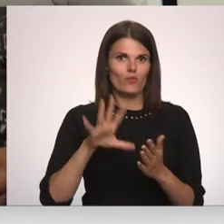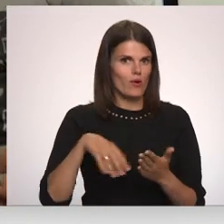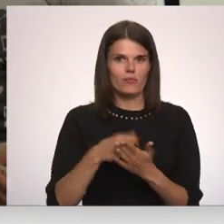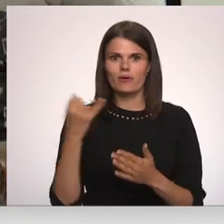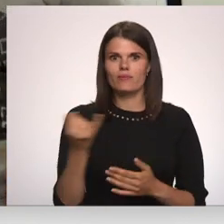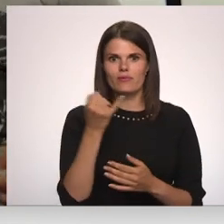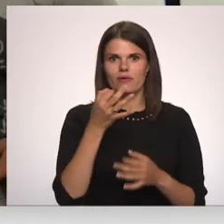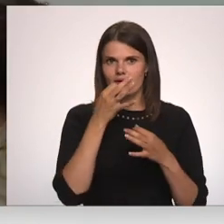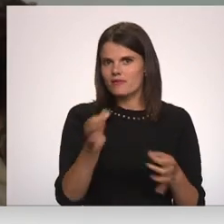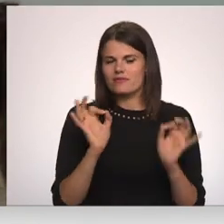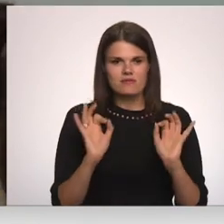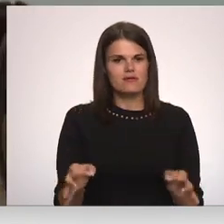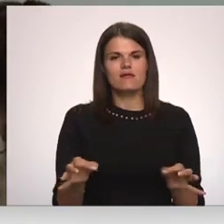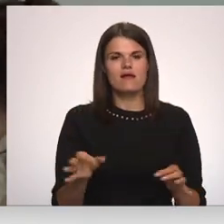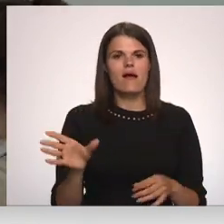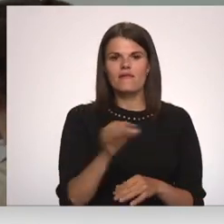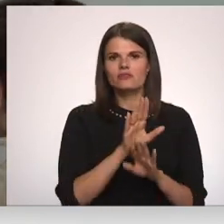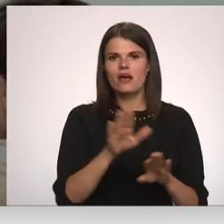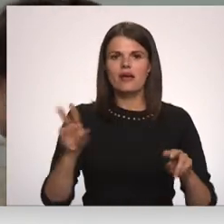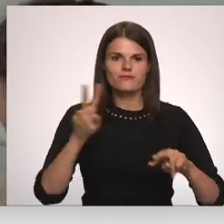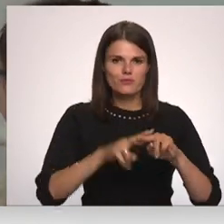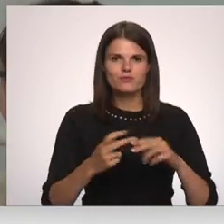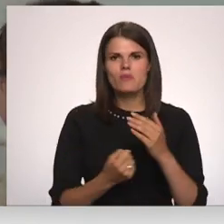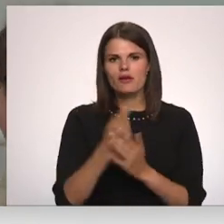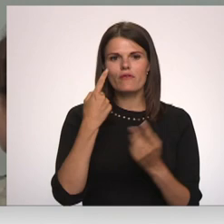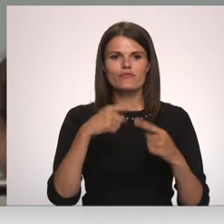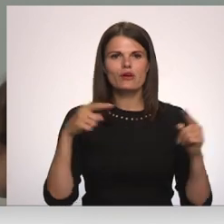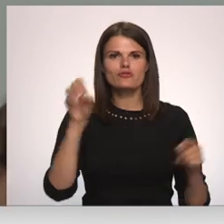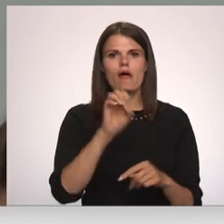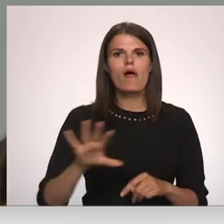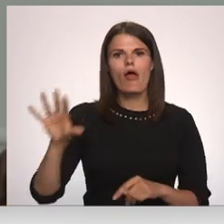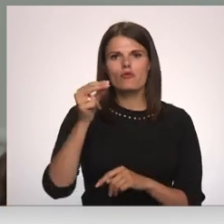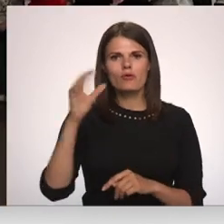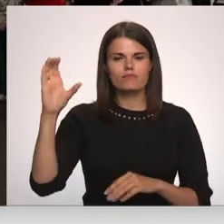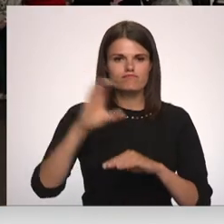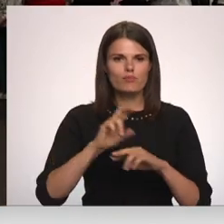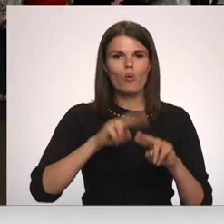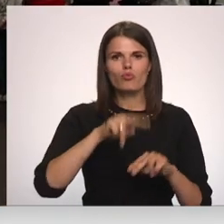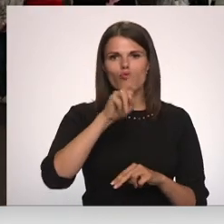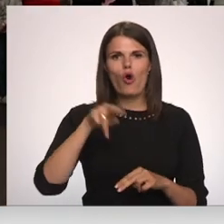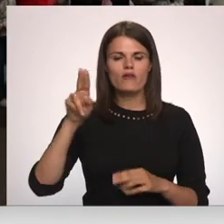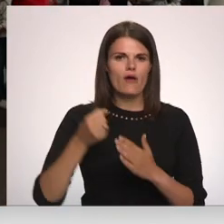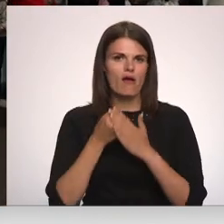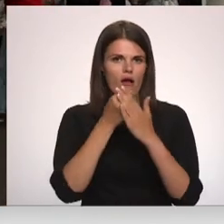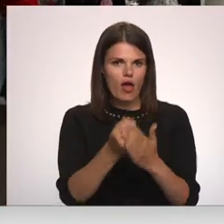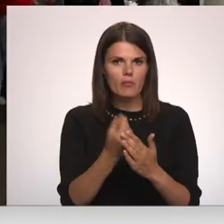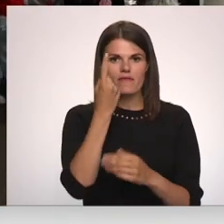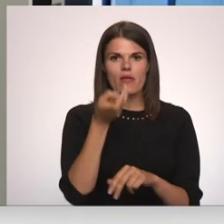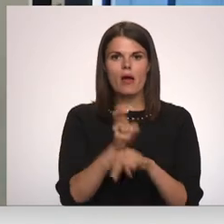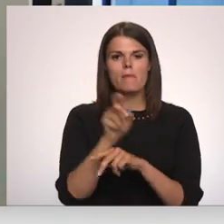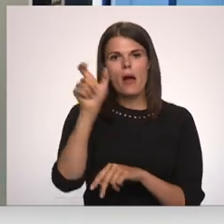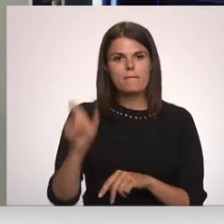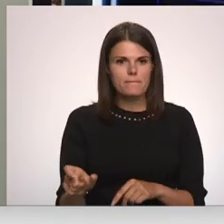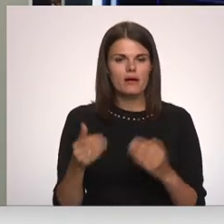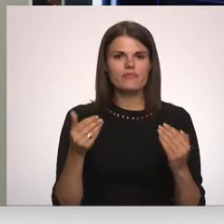interesanti? Jā. Visas ekspozīcijas radītas ar dažādu Eiropas finanšu instrumentu un Norvēģijas grantu atbalstu. Vienam apmeklētājam šobrīd